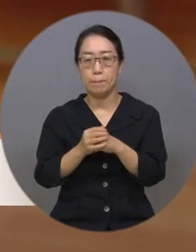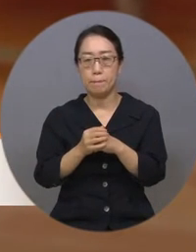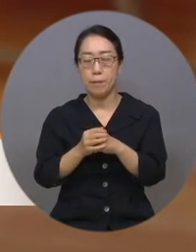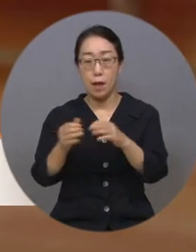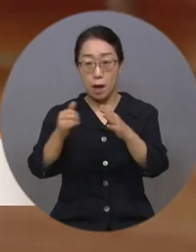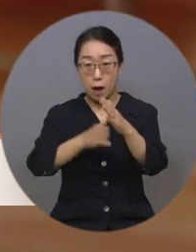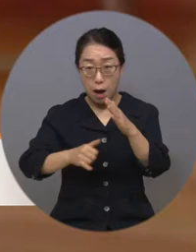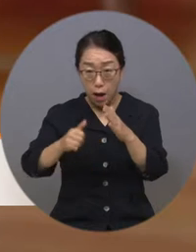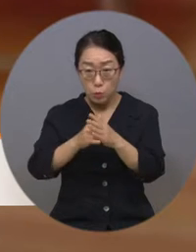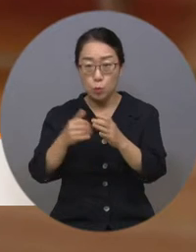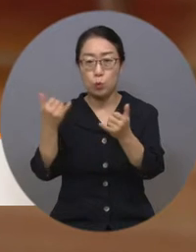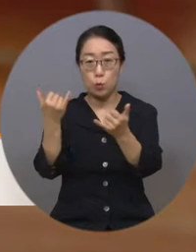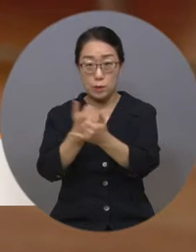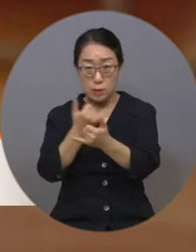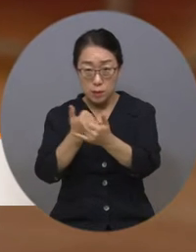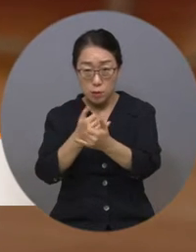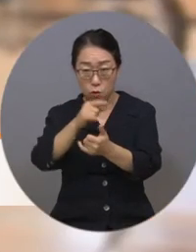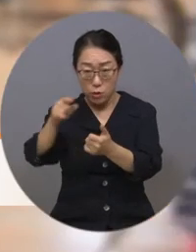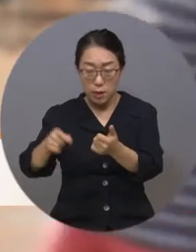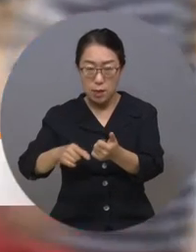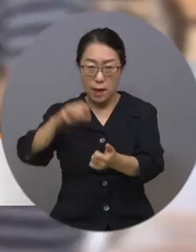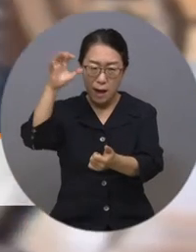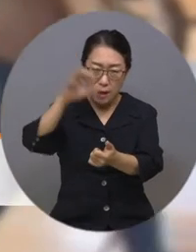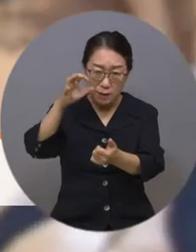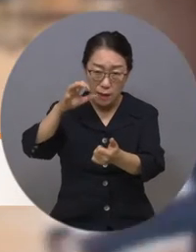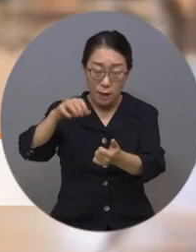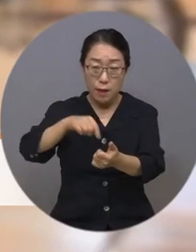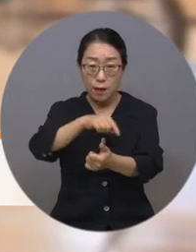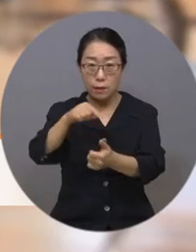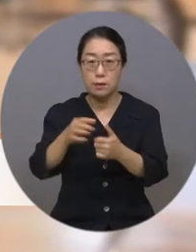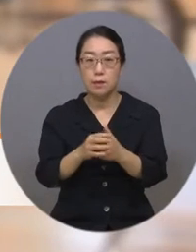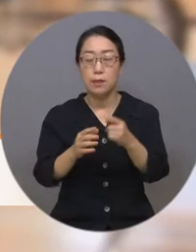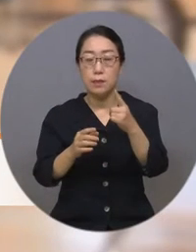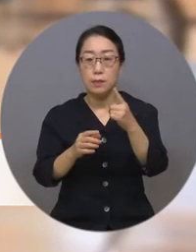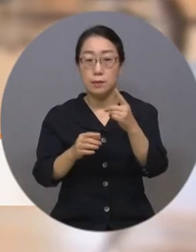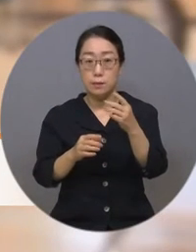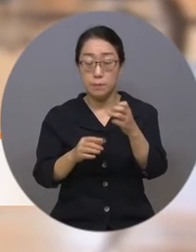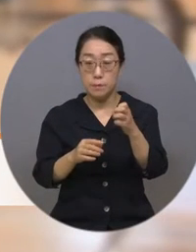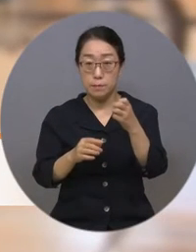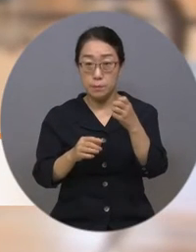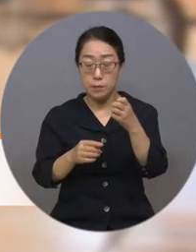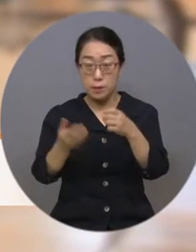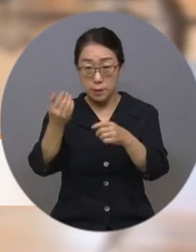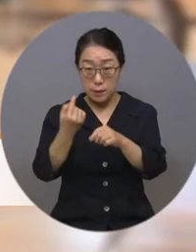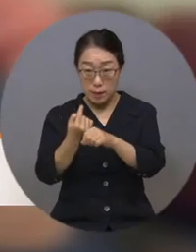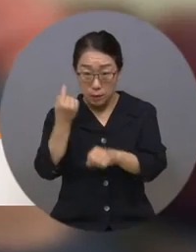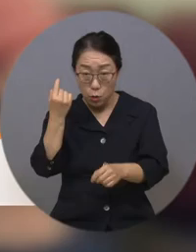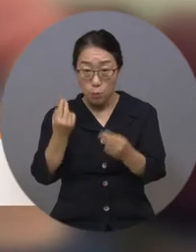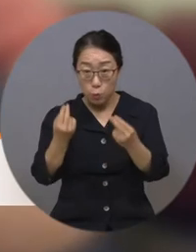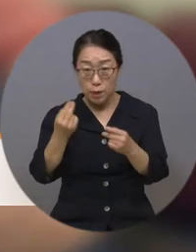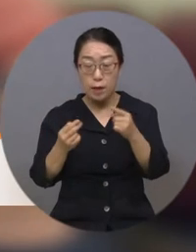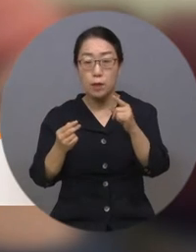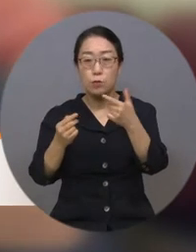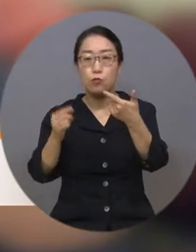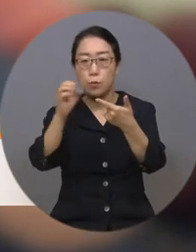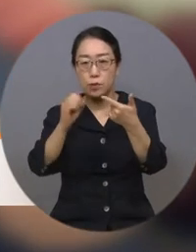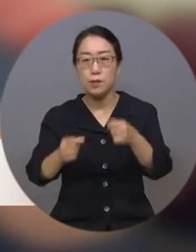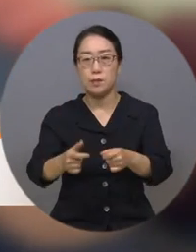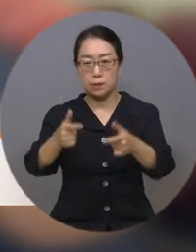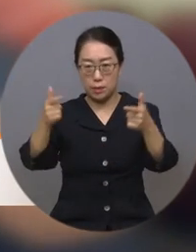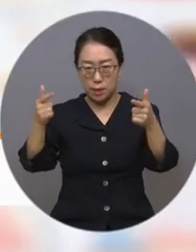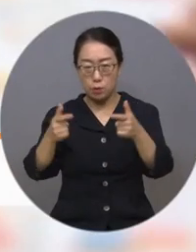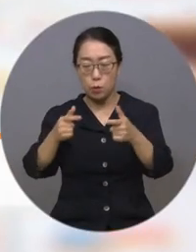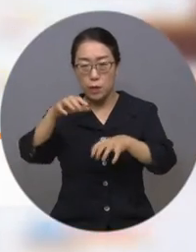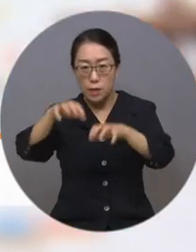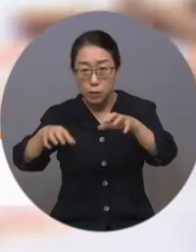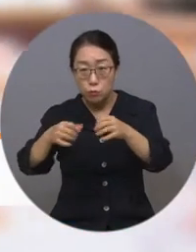가족과 친척에 의한 학대는 32.8% 로 지난해 대비 6% 증가했고 이웃이나 타인에